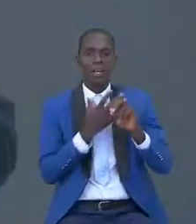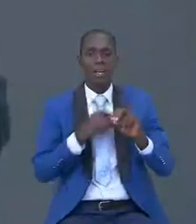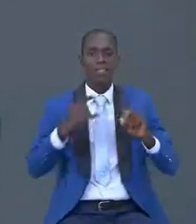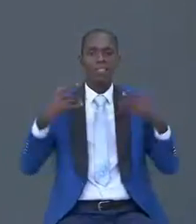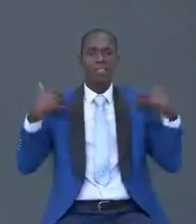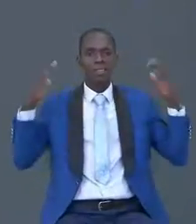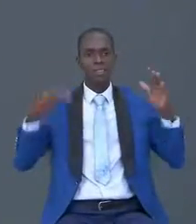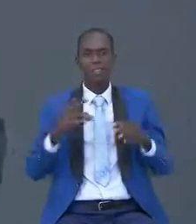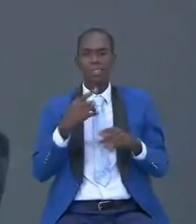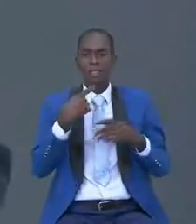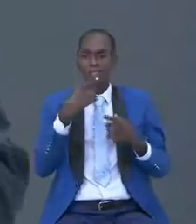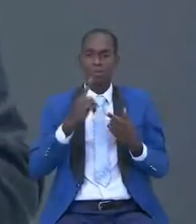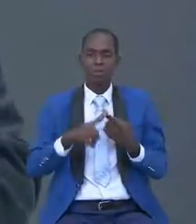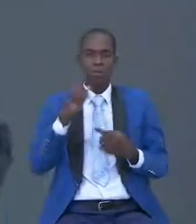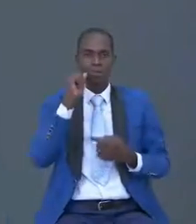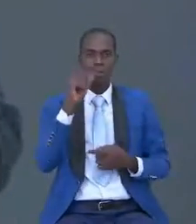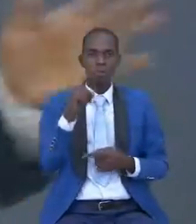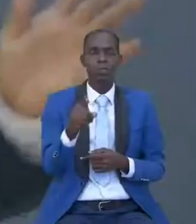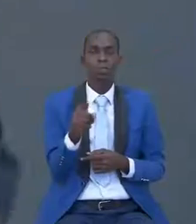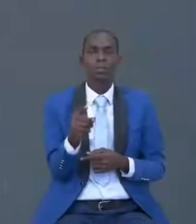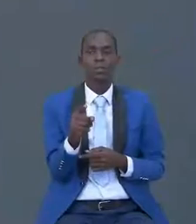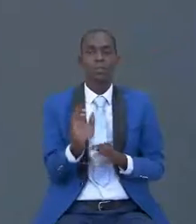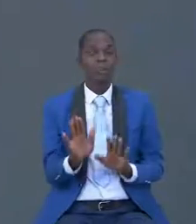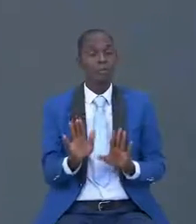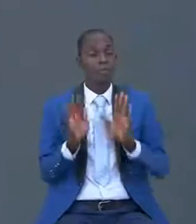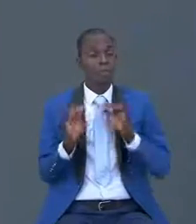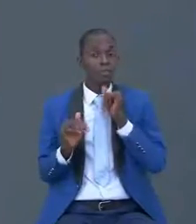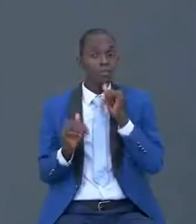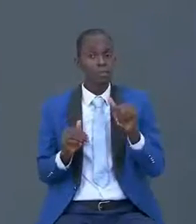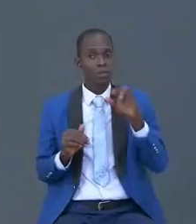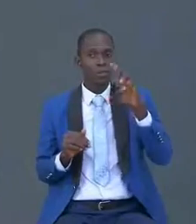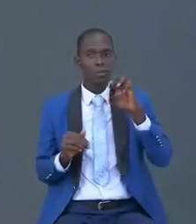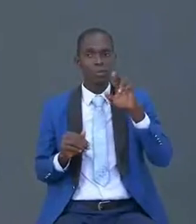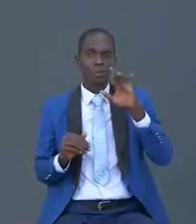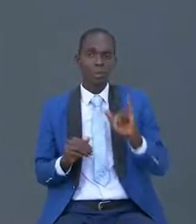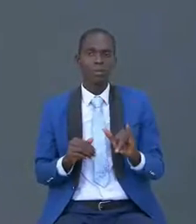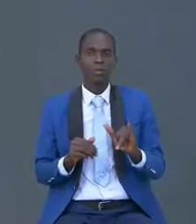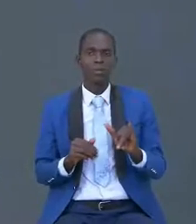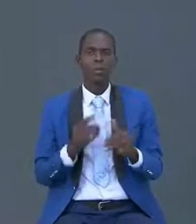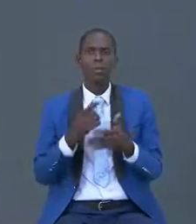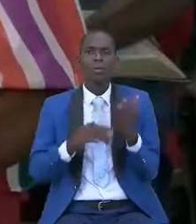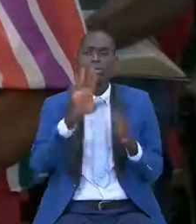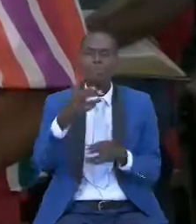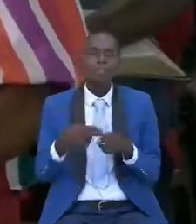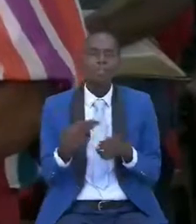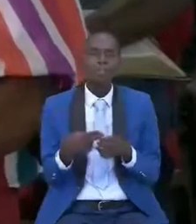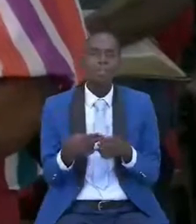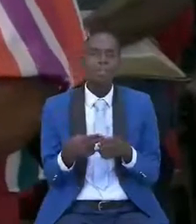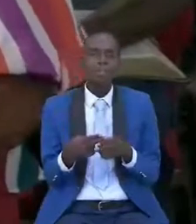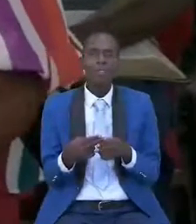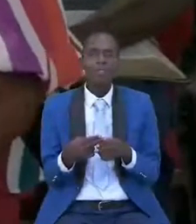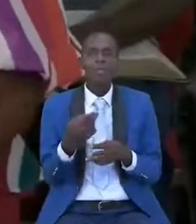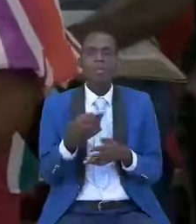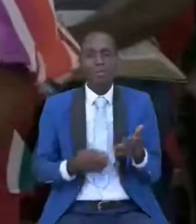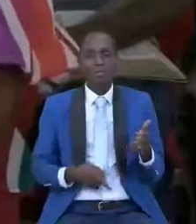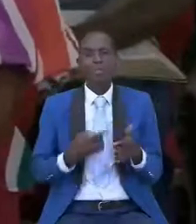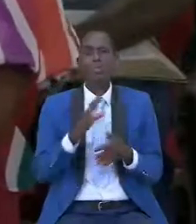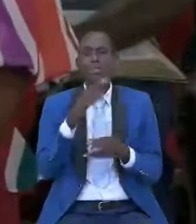dit, ne crains point, Marie. Quel est ton nom? Ne crains